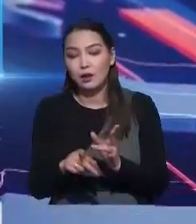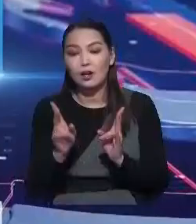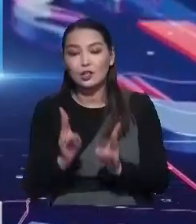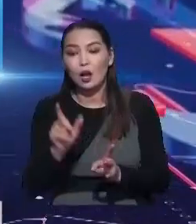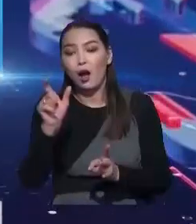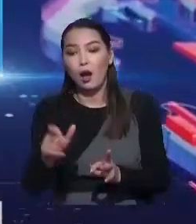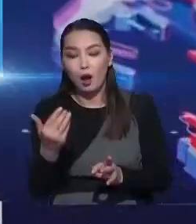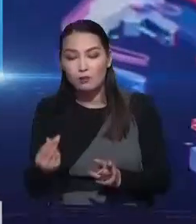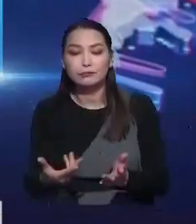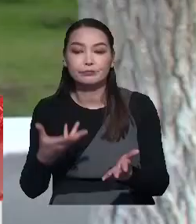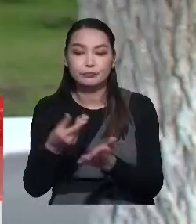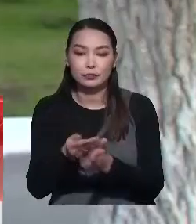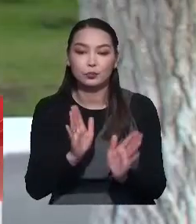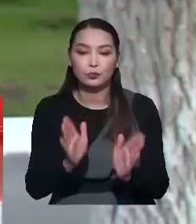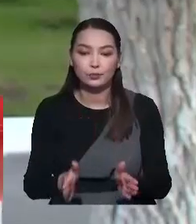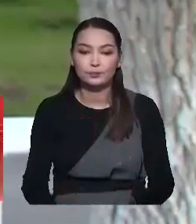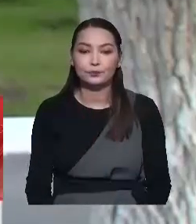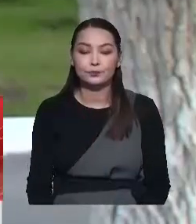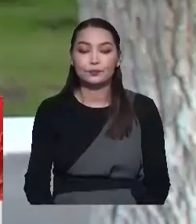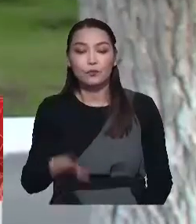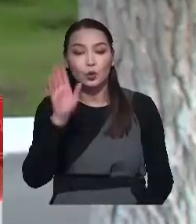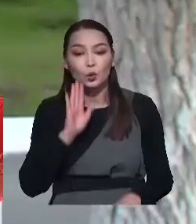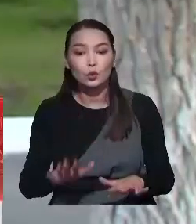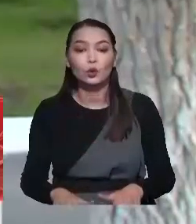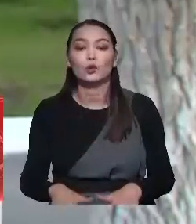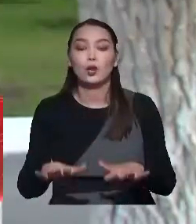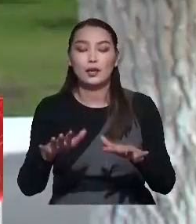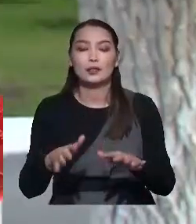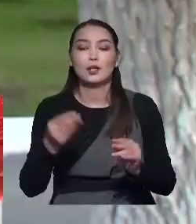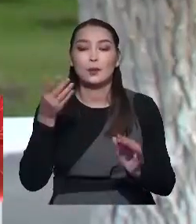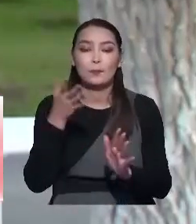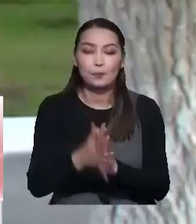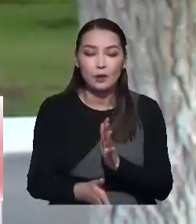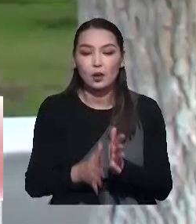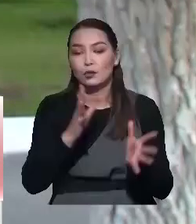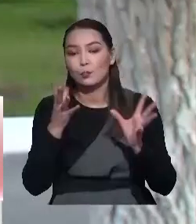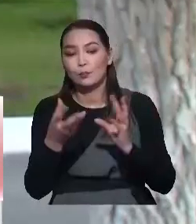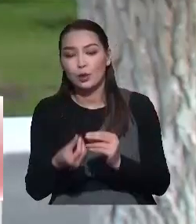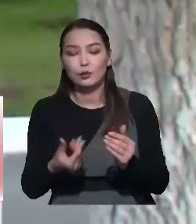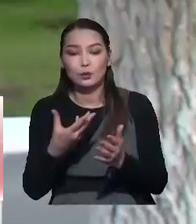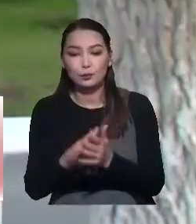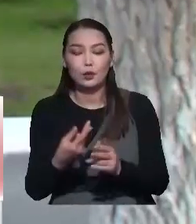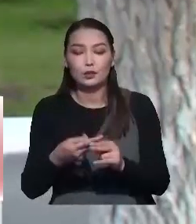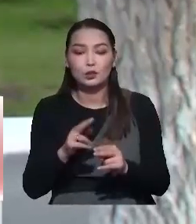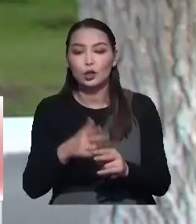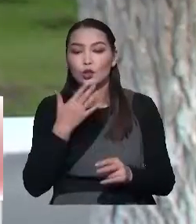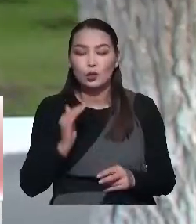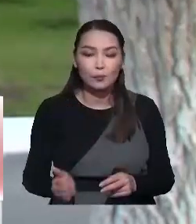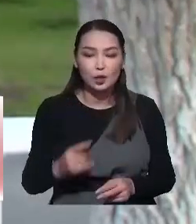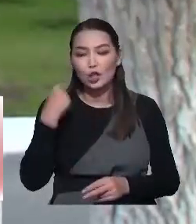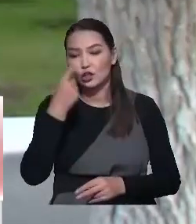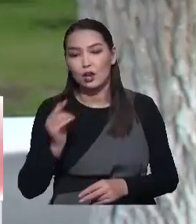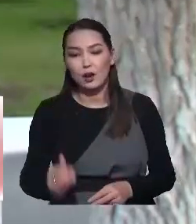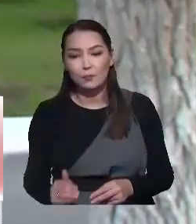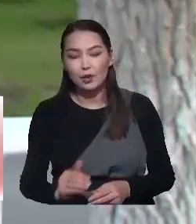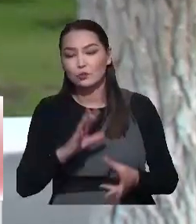шегушіге өтемақы төленеді. Су тасқынының кеткен шығындарын өтемақы ретінде біздегі мына ұлттық компаниялар, жеке компаниялар,